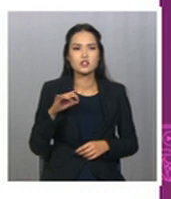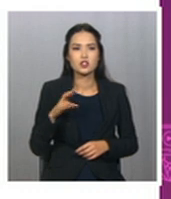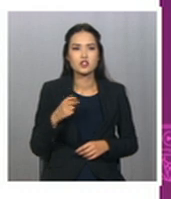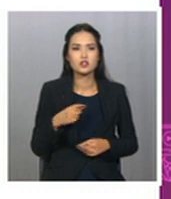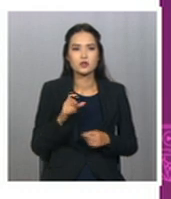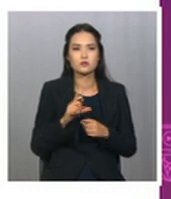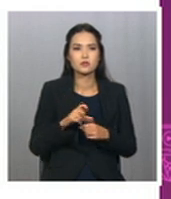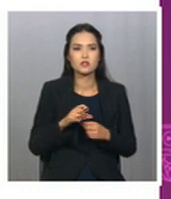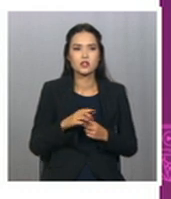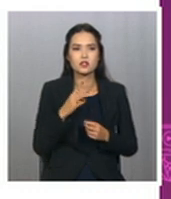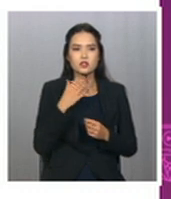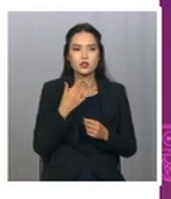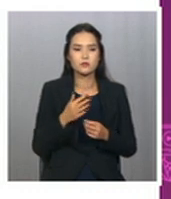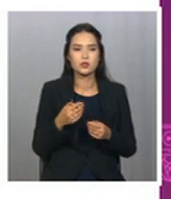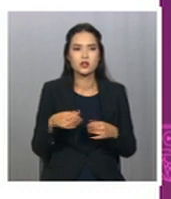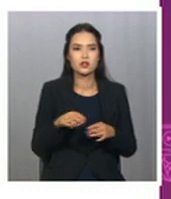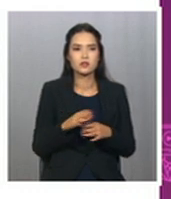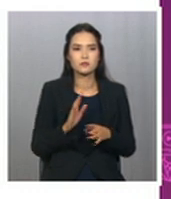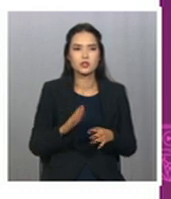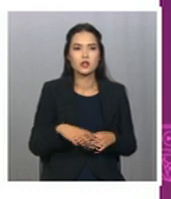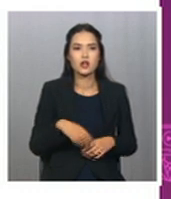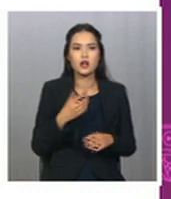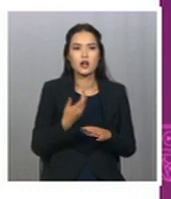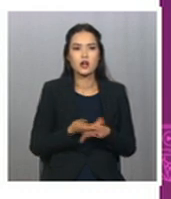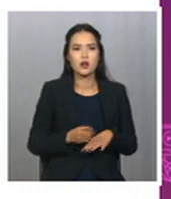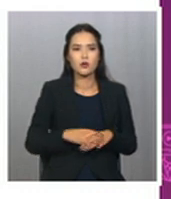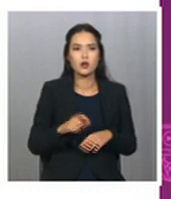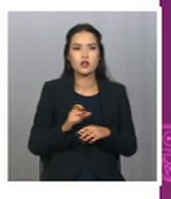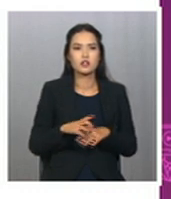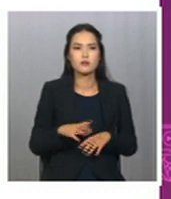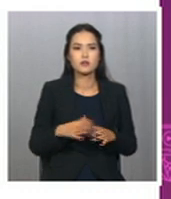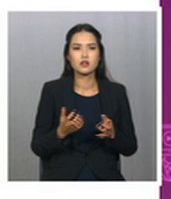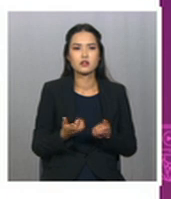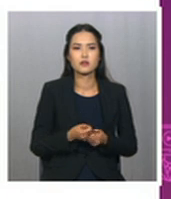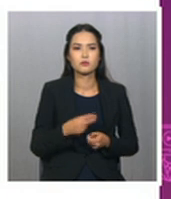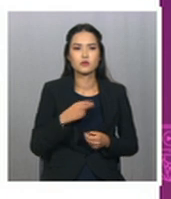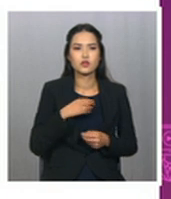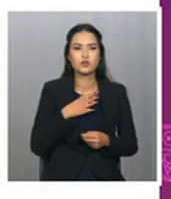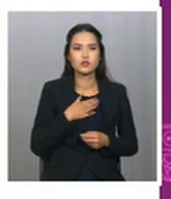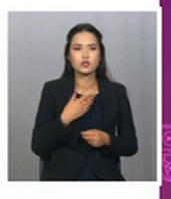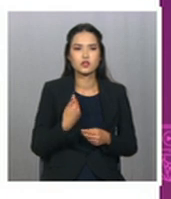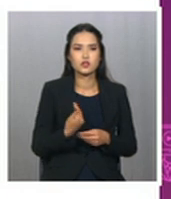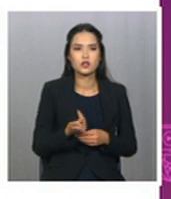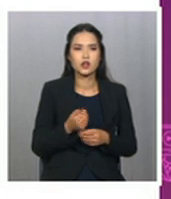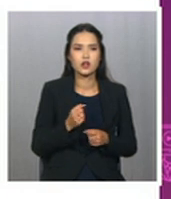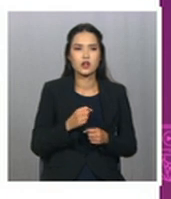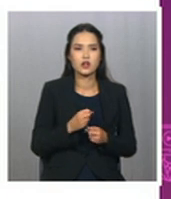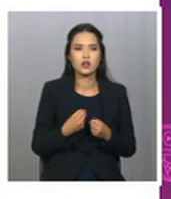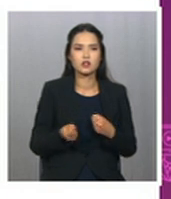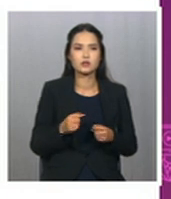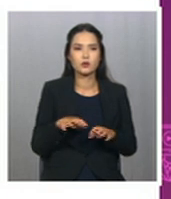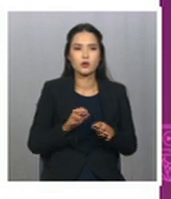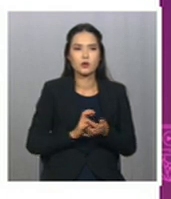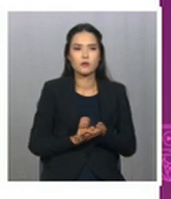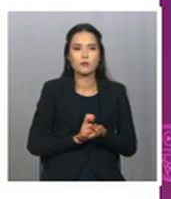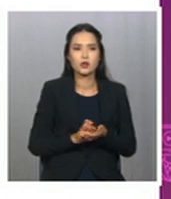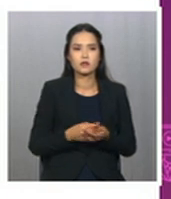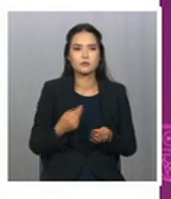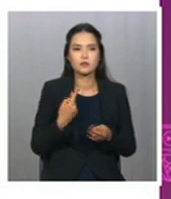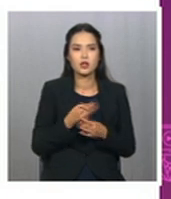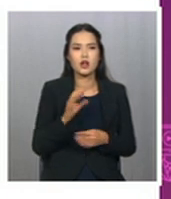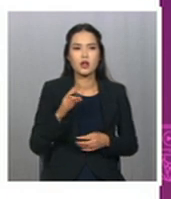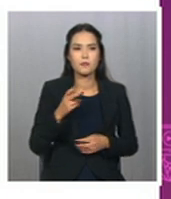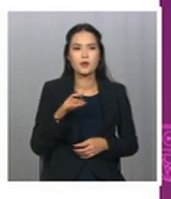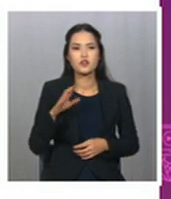айтпайды. Ауырған адамдай қалтырап, жүрегі қатты қобалжып келе жатқан Абай, жиреншенің бар сөзін ұқпаса да,